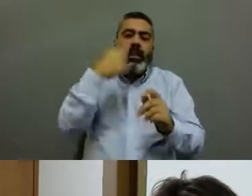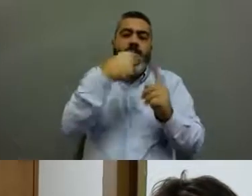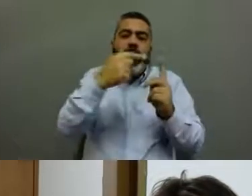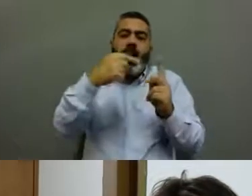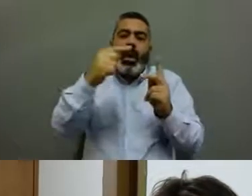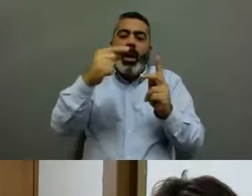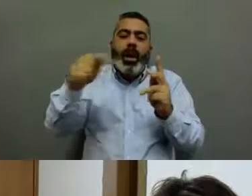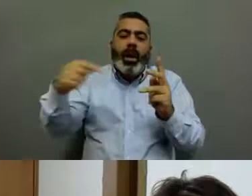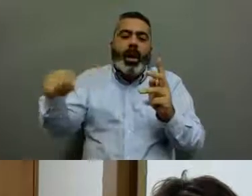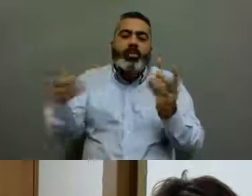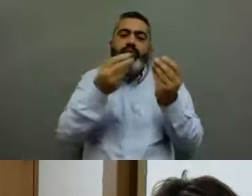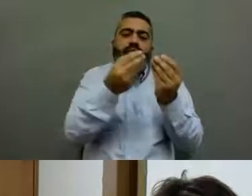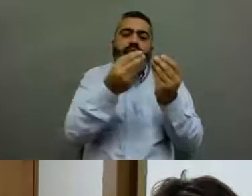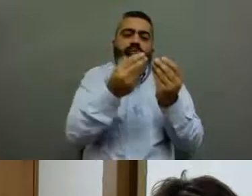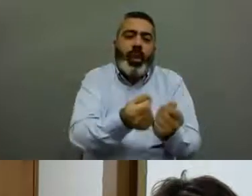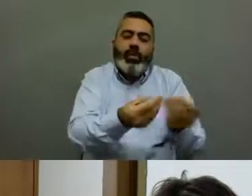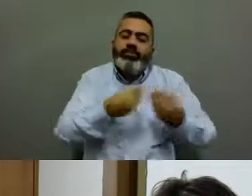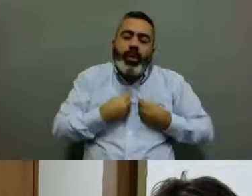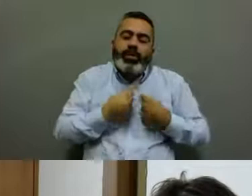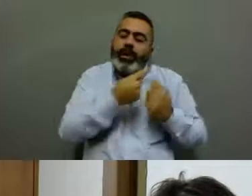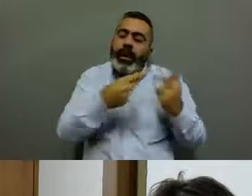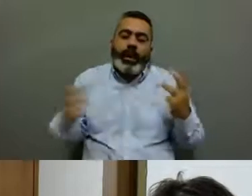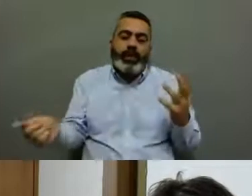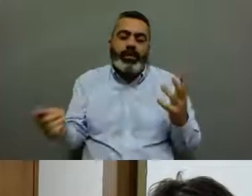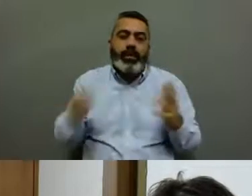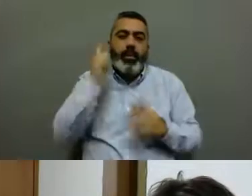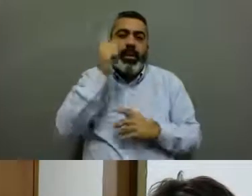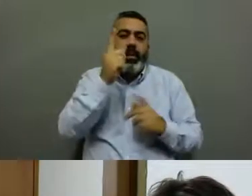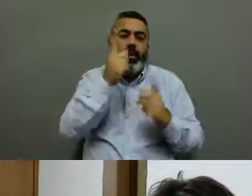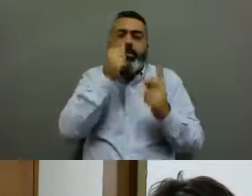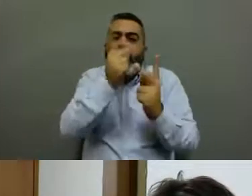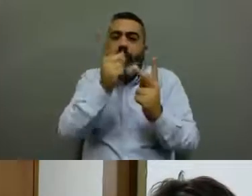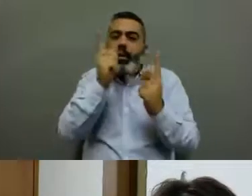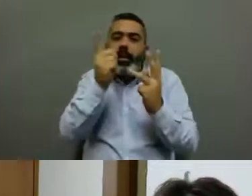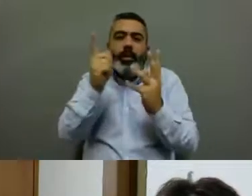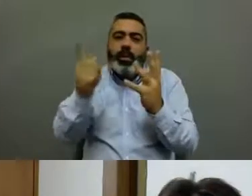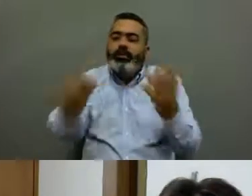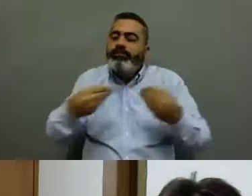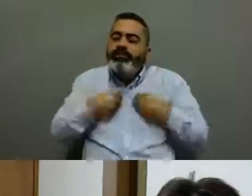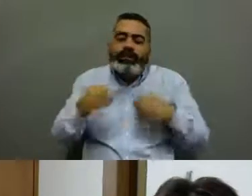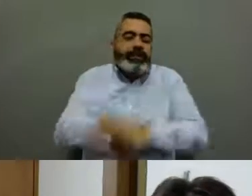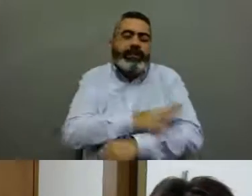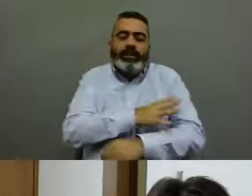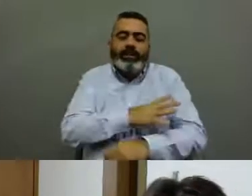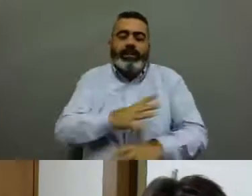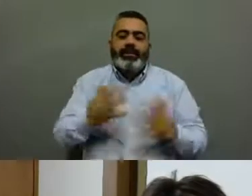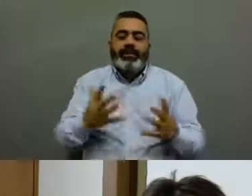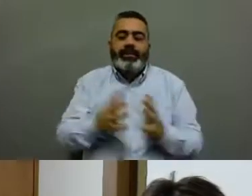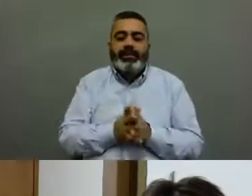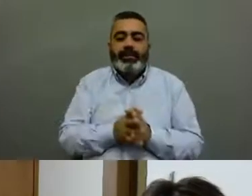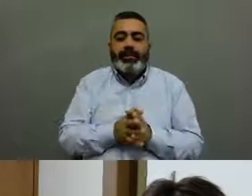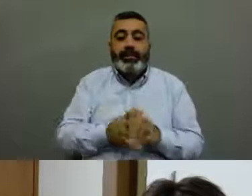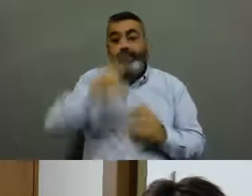με το δικό της άγγιγμα ήταν κάτι μοναδικό, κάτι συγκλονιστικό. Εγώ, ως άτομο με